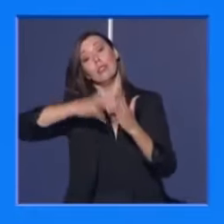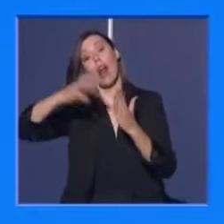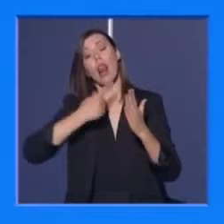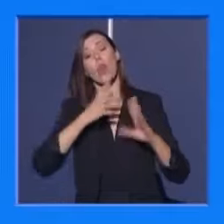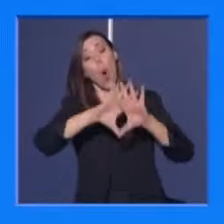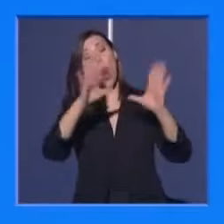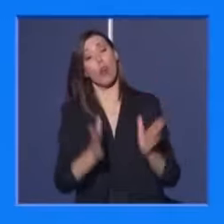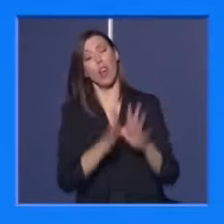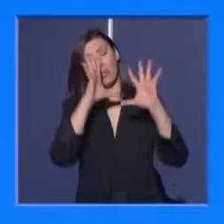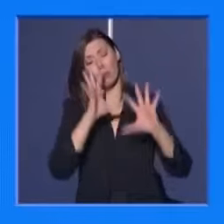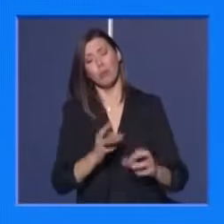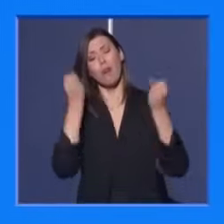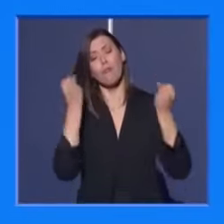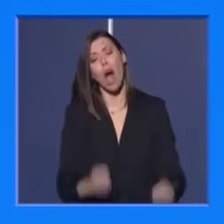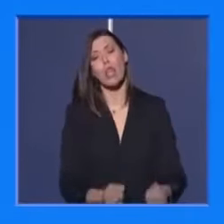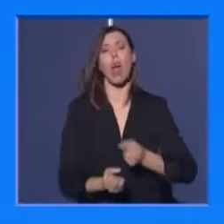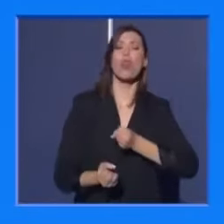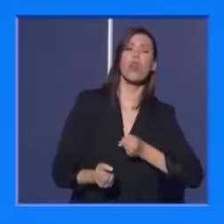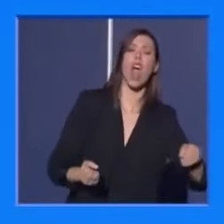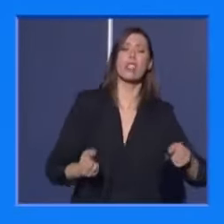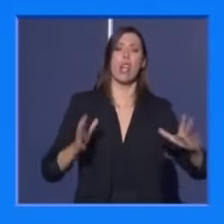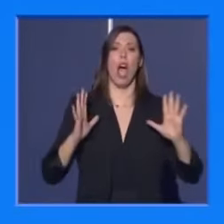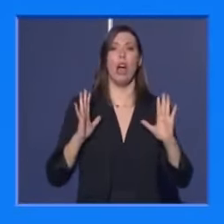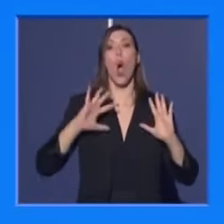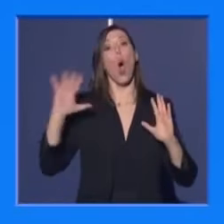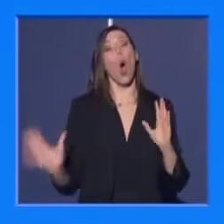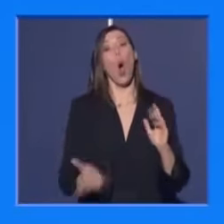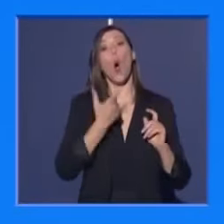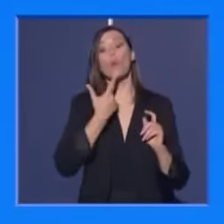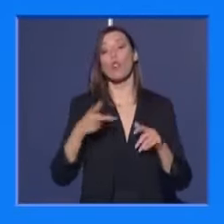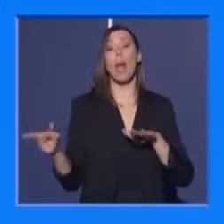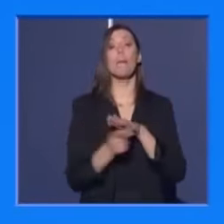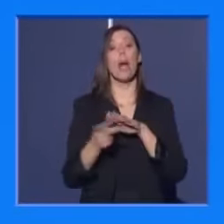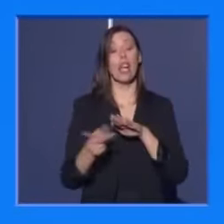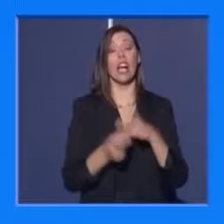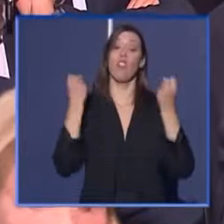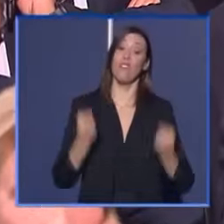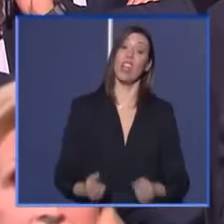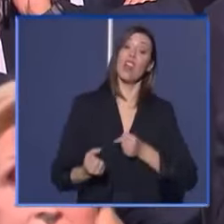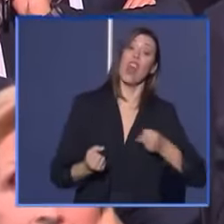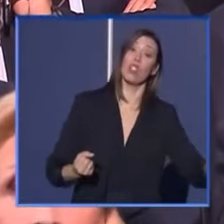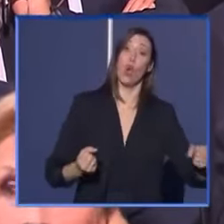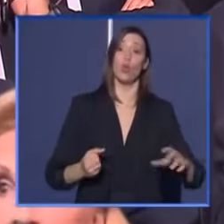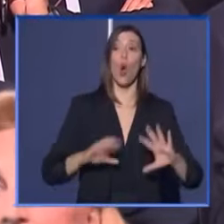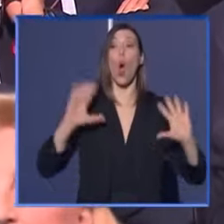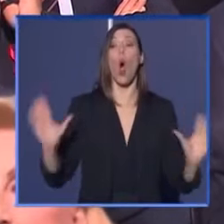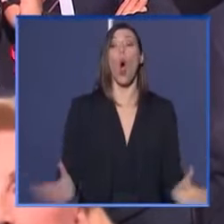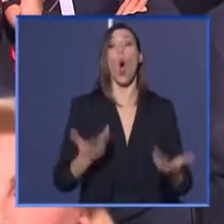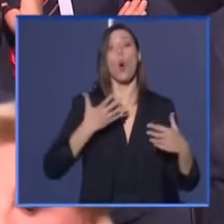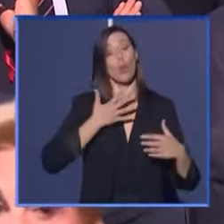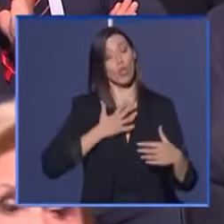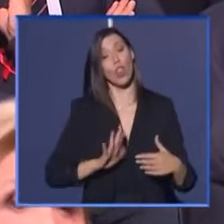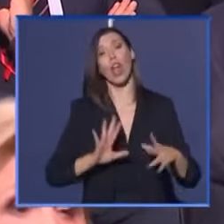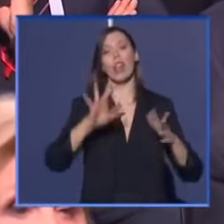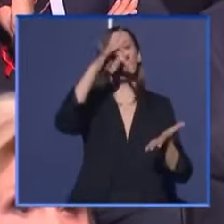ακροδεξιές. Όποιος τους αποκαλεί λαθρομετανάστες είναι ακροδεξιός, λέει. Όποιος θέλει να τους βάλει σε κλειστά κέντρα, θέλει να τους